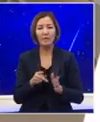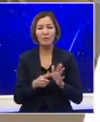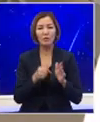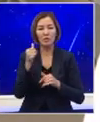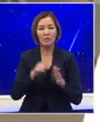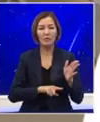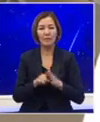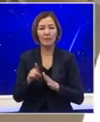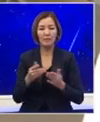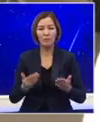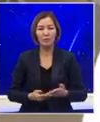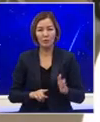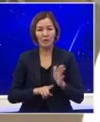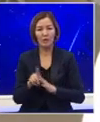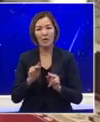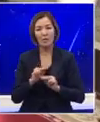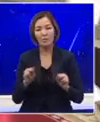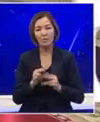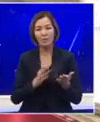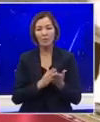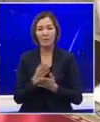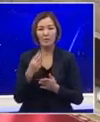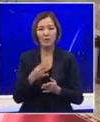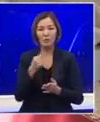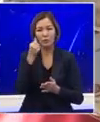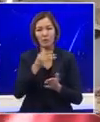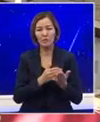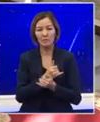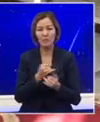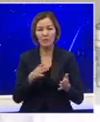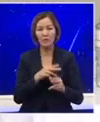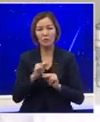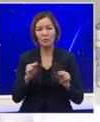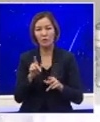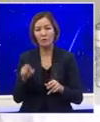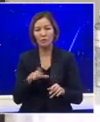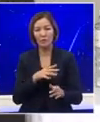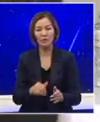2007 жылы келген, педагогика саласында 44 жыл қызмет еткен ұлағатты ұстаз екен.